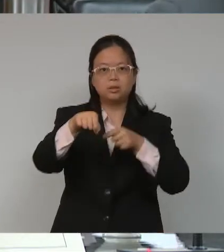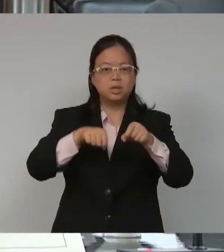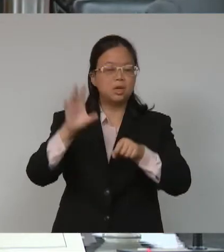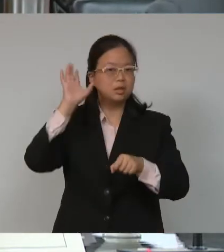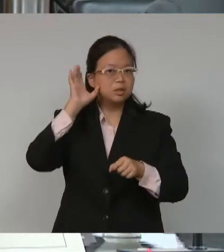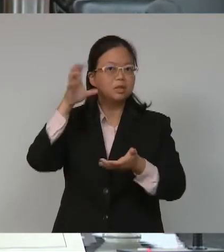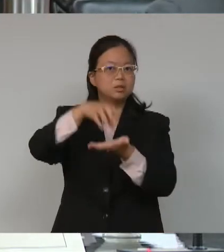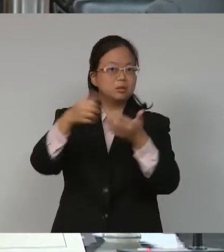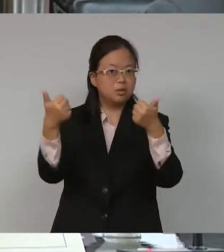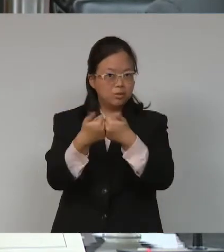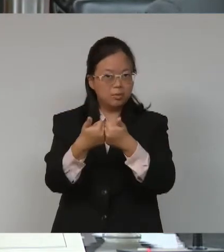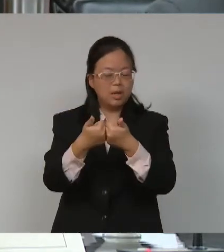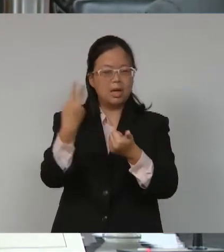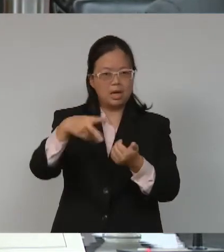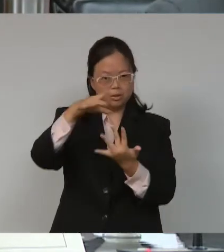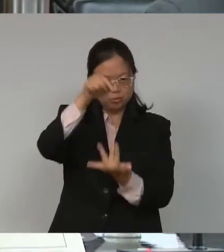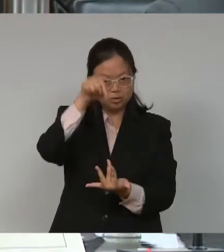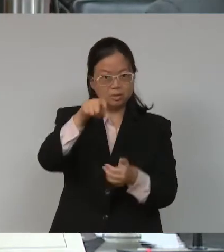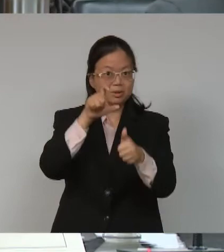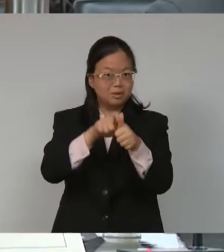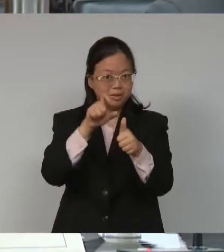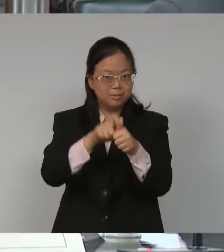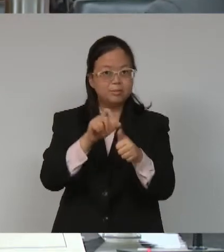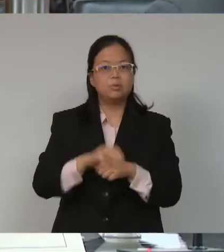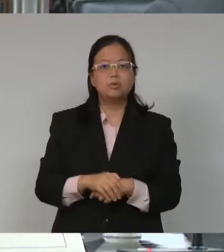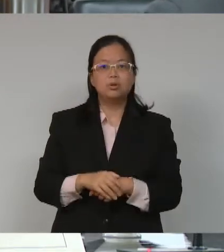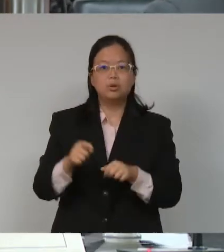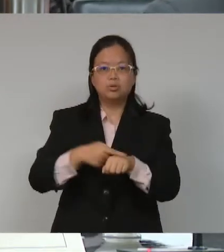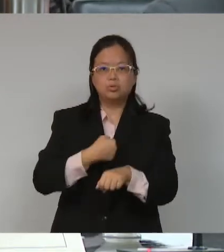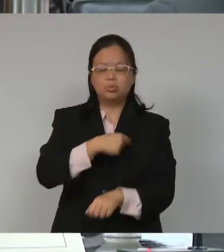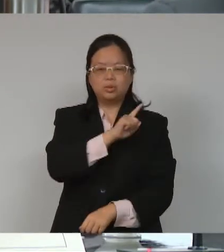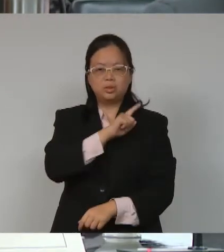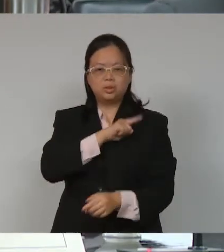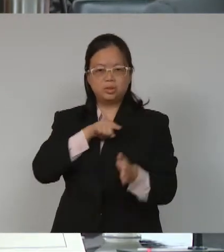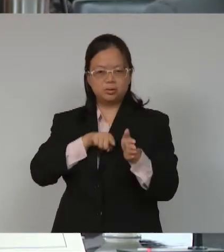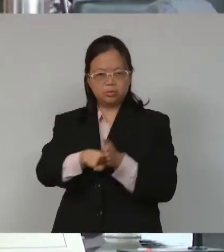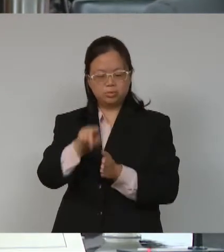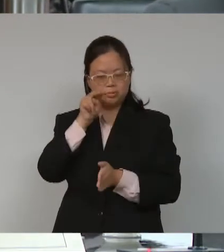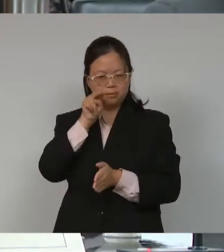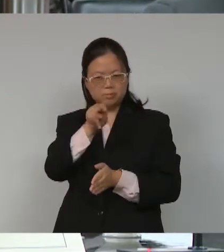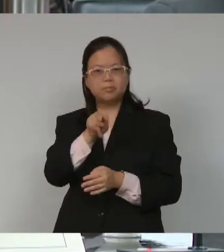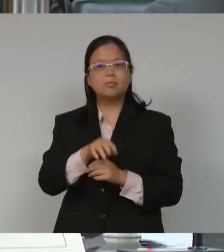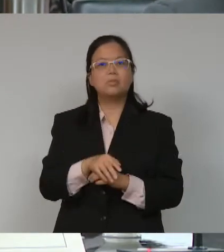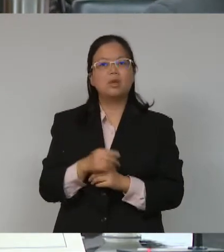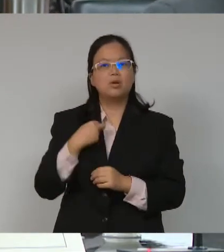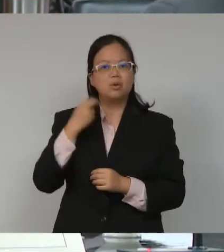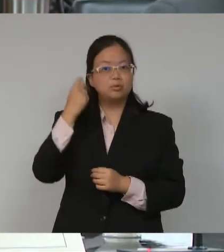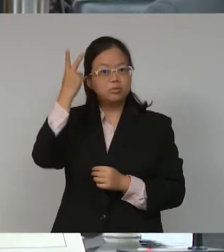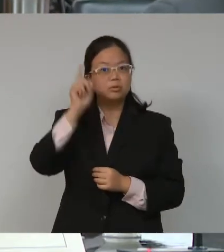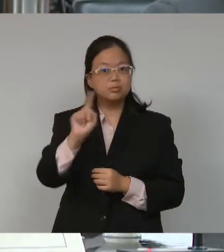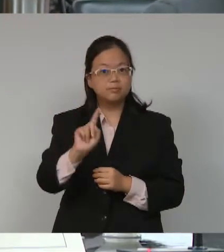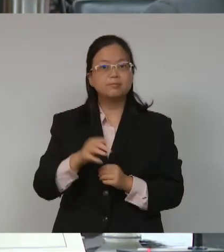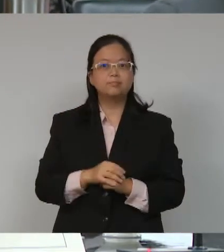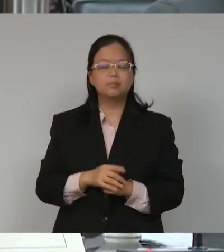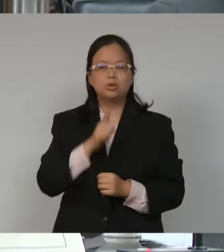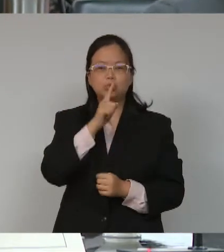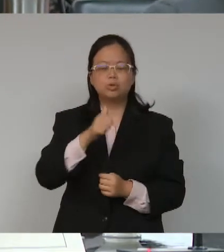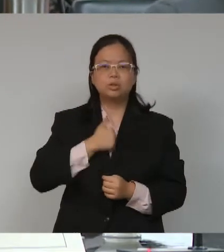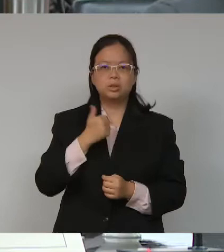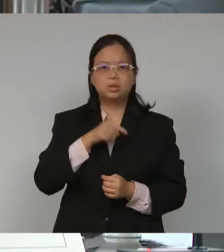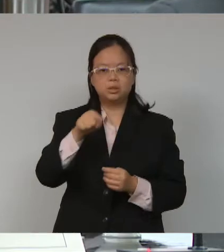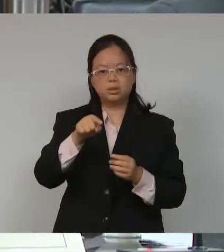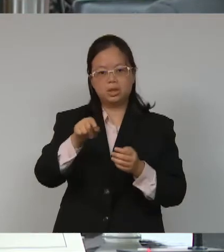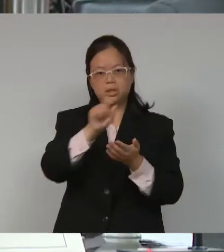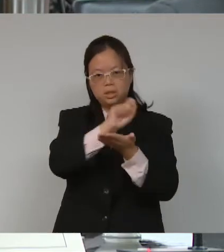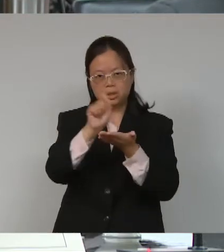啊，还有所选的这个议题里面，其实从我个人专业的领域上面来讲，我觉得它事实上是很明确的答案，其